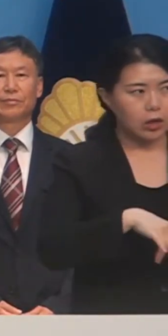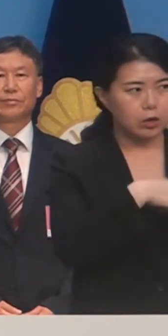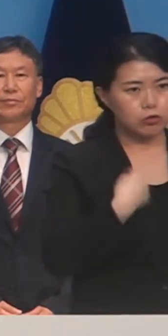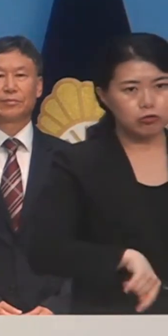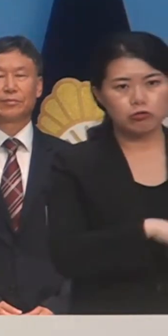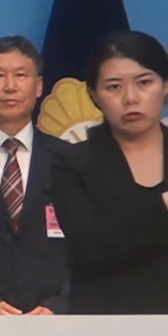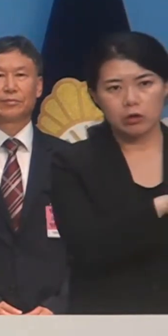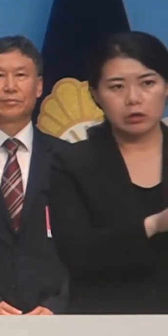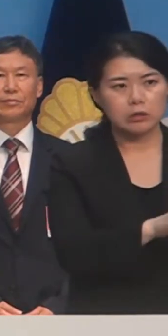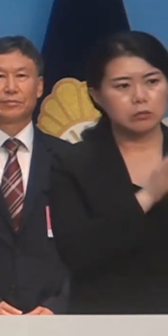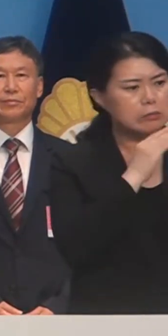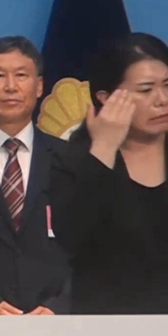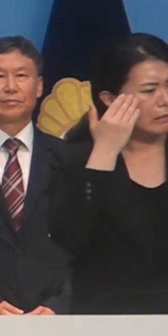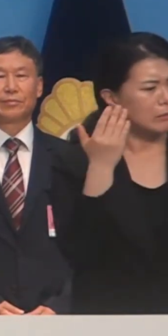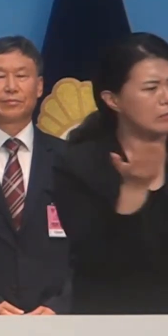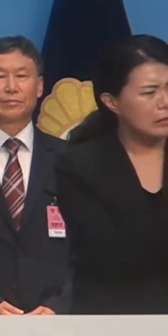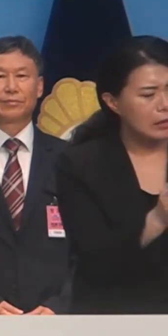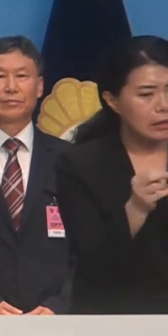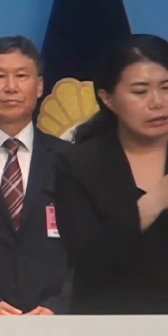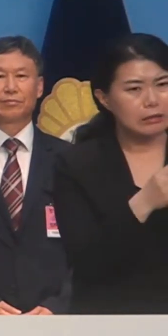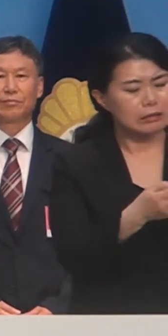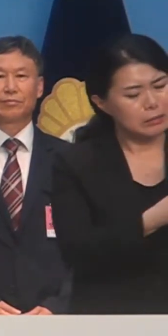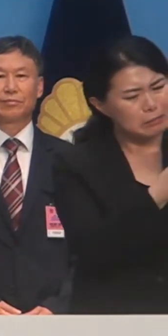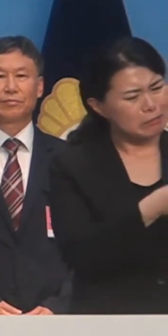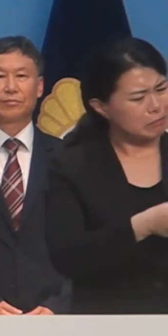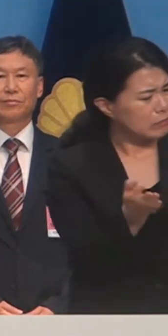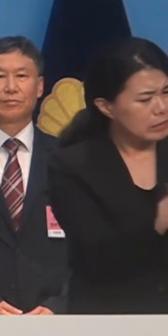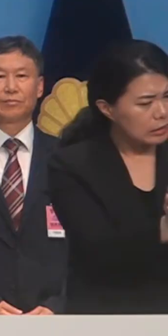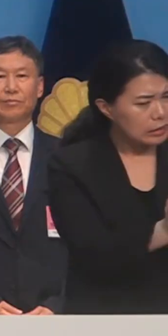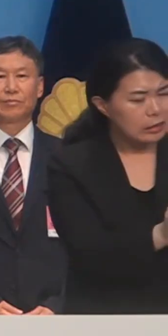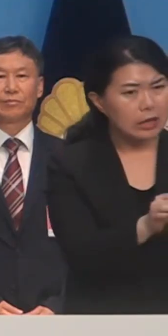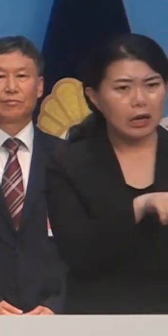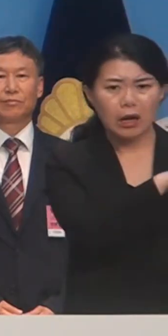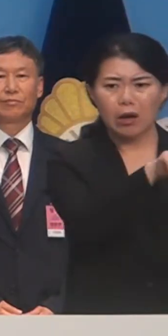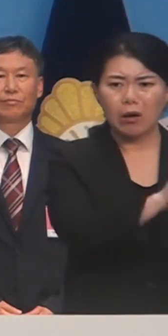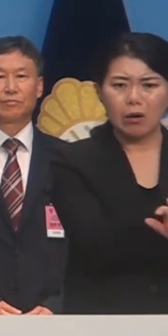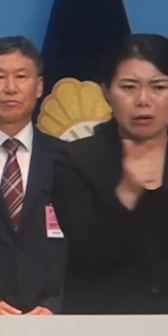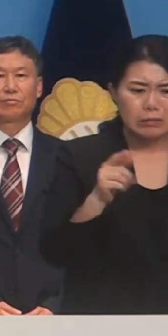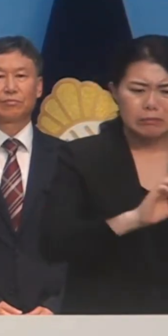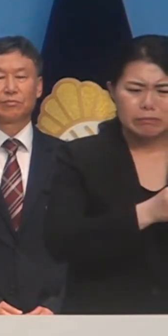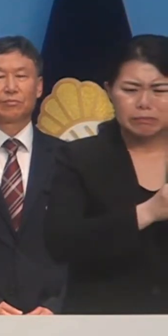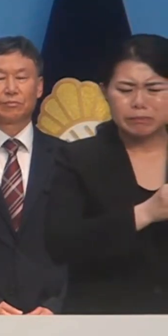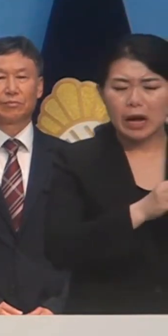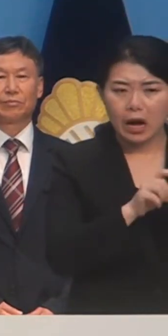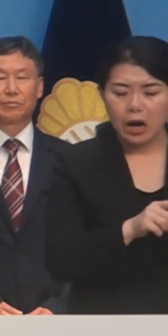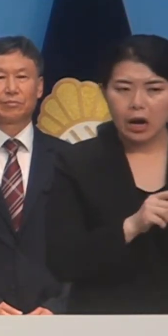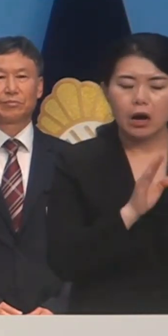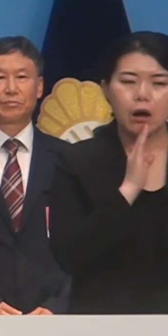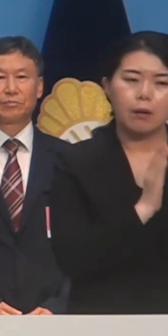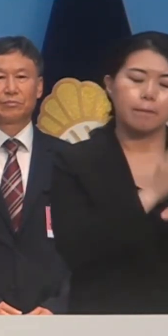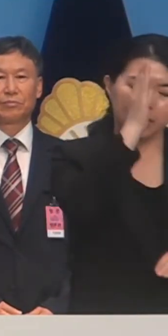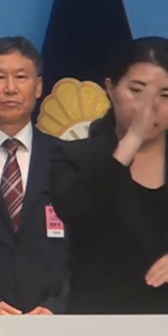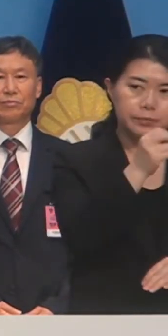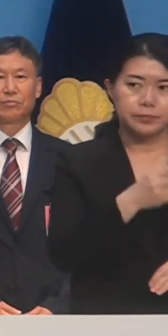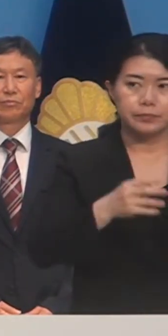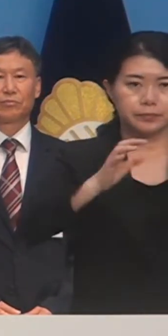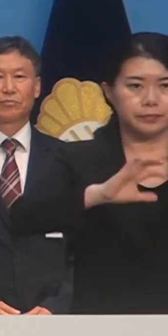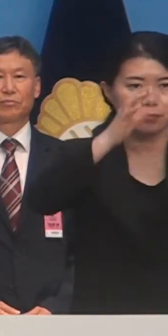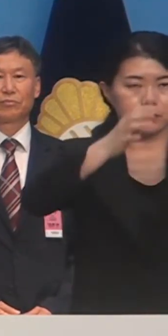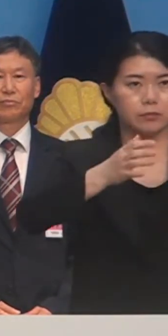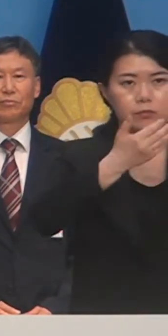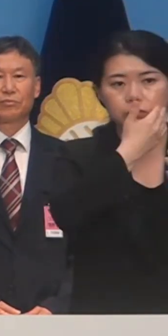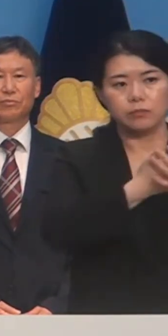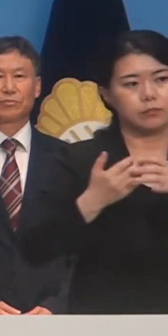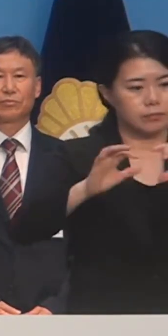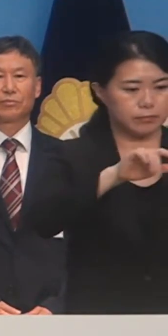중공의 비상식적이고 비전통적인 하이브리드 스파이 공작은 도를 넘어 전 세계 주요